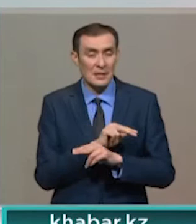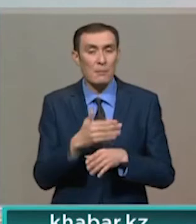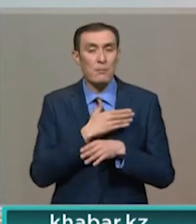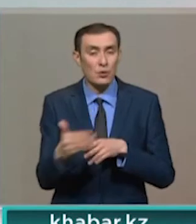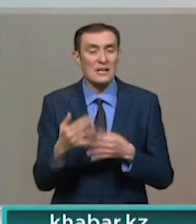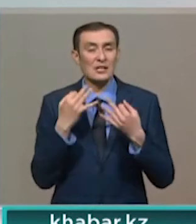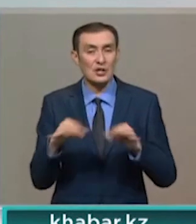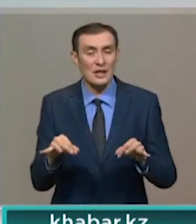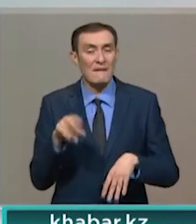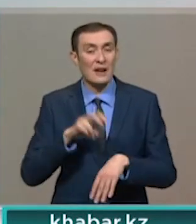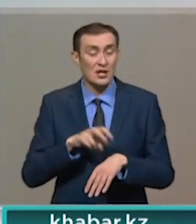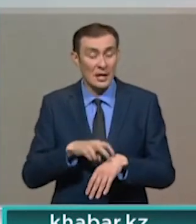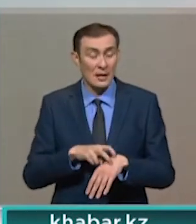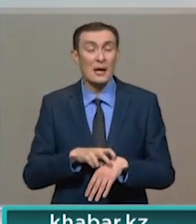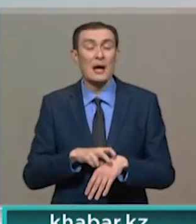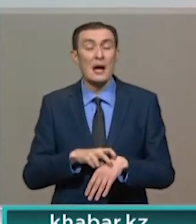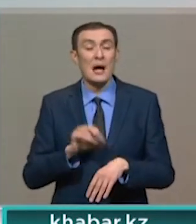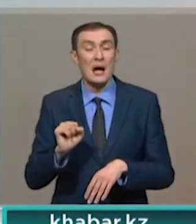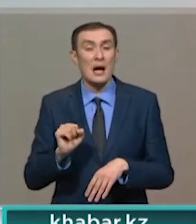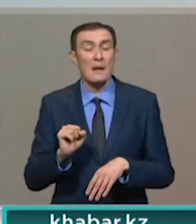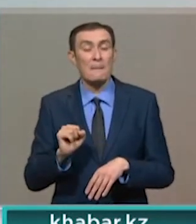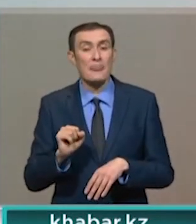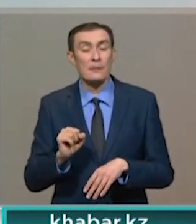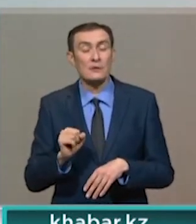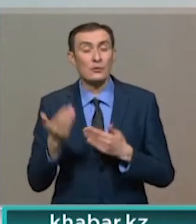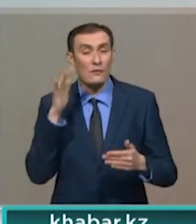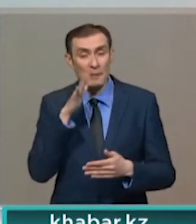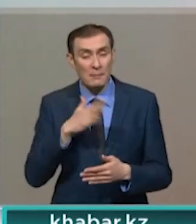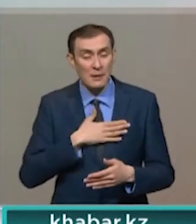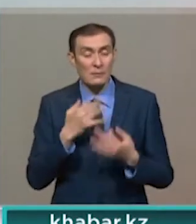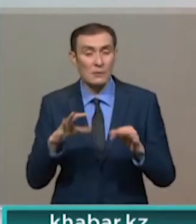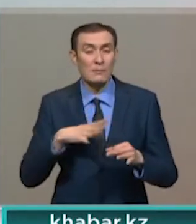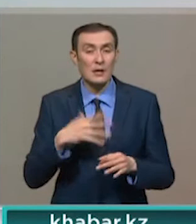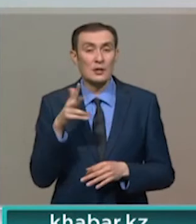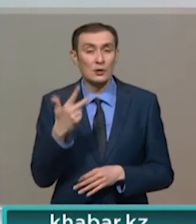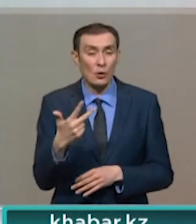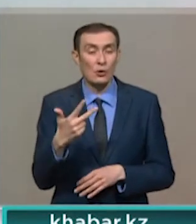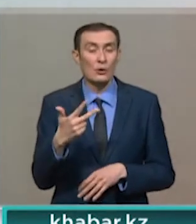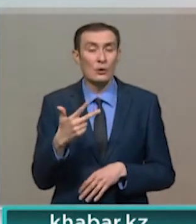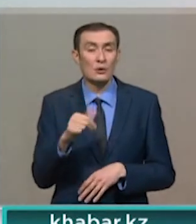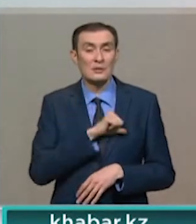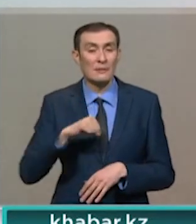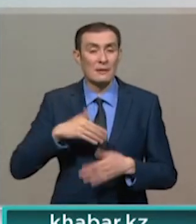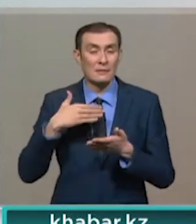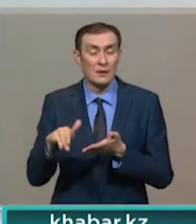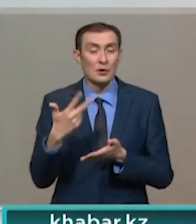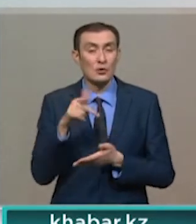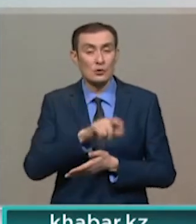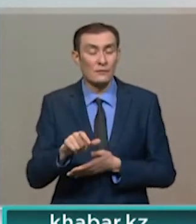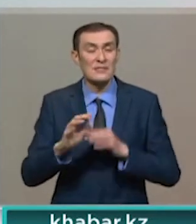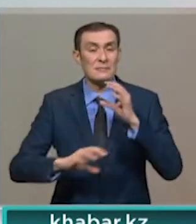после разрешения врачей. Сам отвод в то время мы получили от трех сотрудников. Всемирная